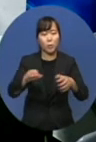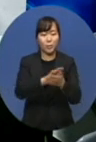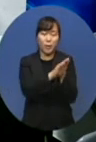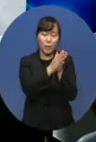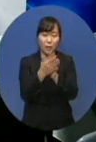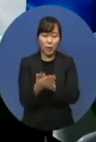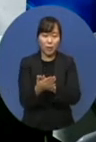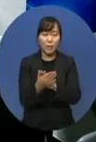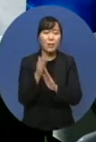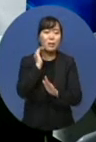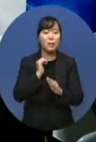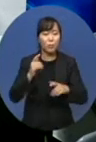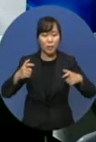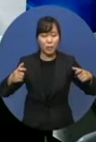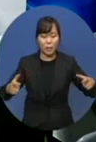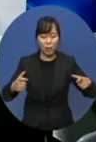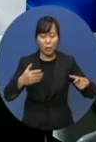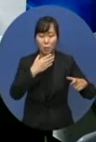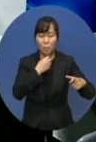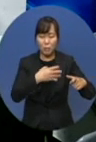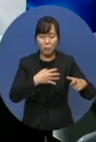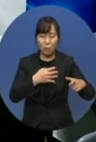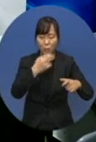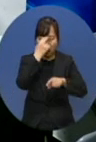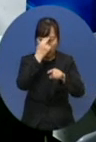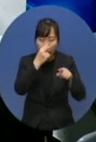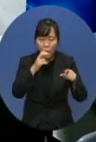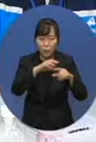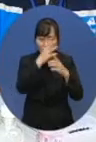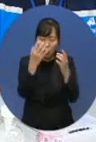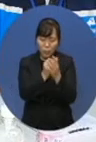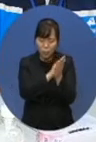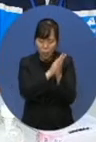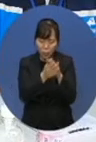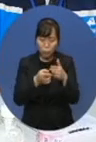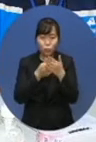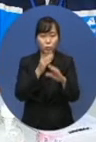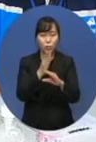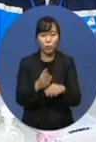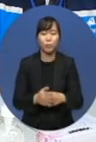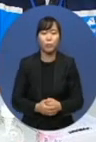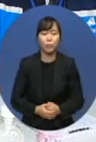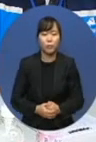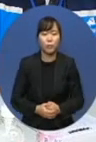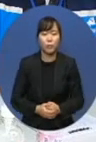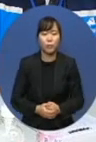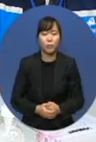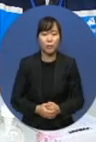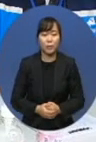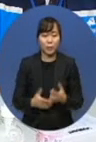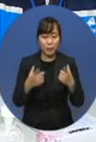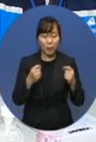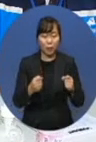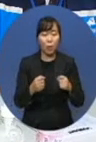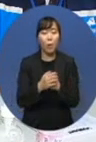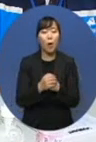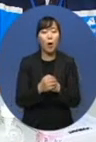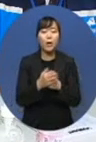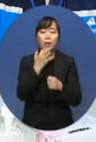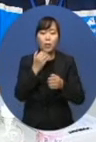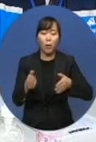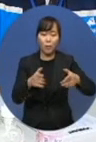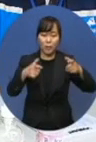의정부 지역 복지 사각지대의 변화를 추구하고 있습니다 복지 tv 경기방송 은 경기지역의